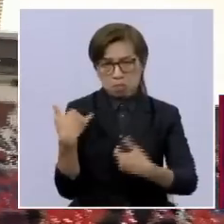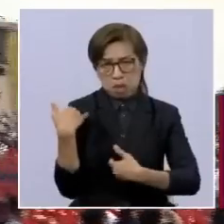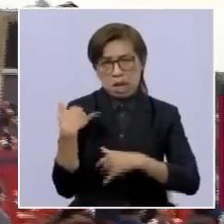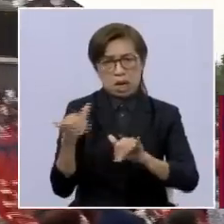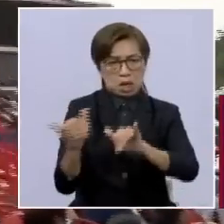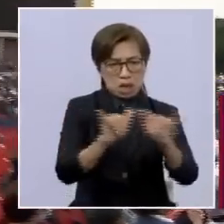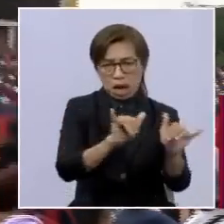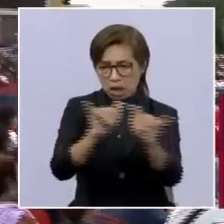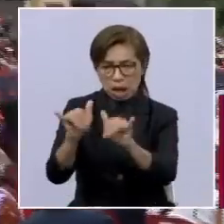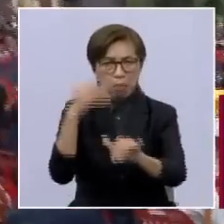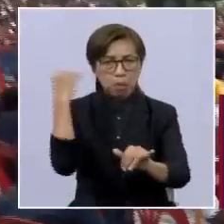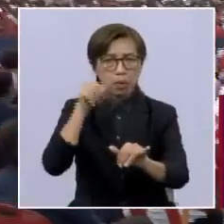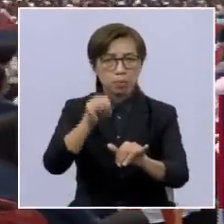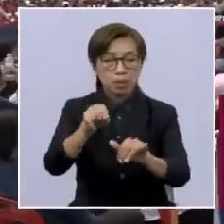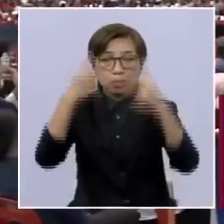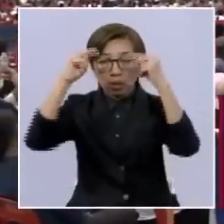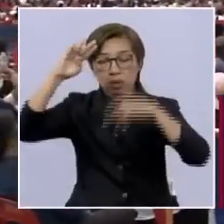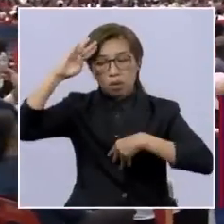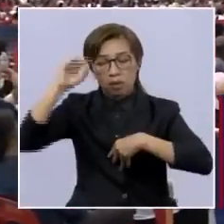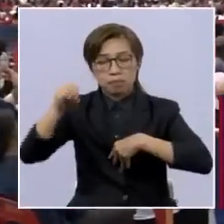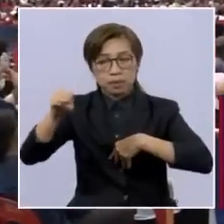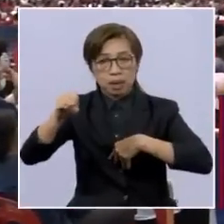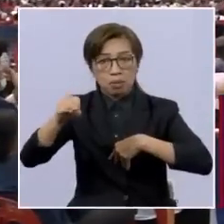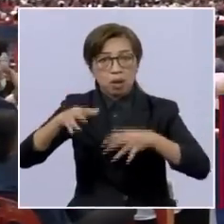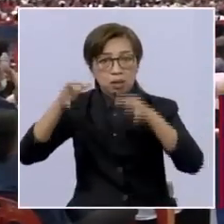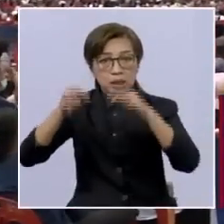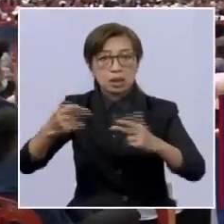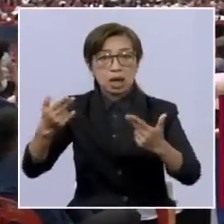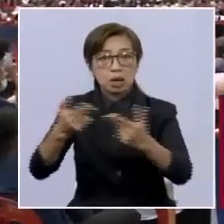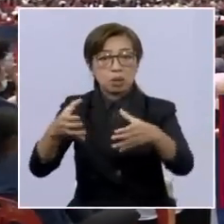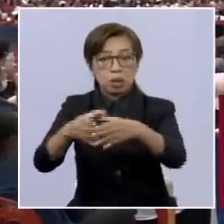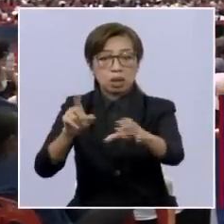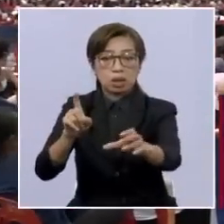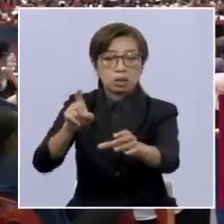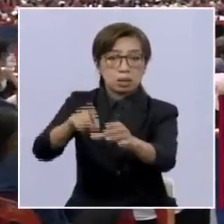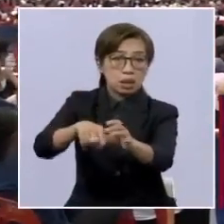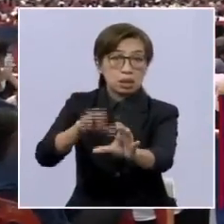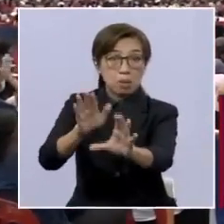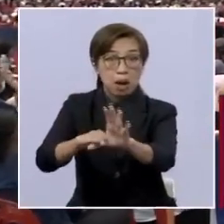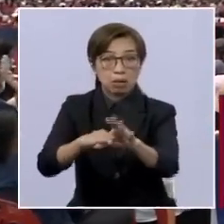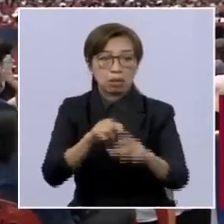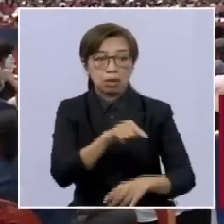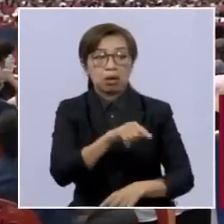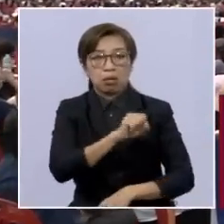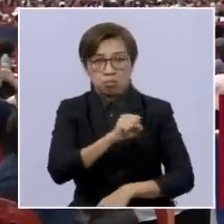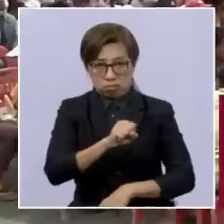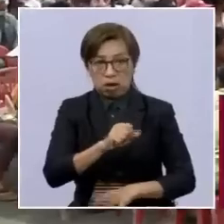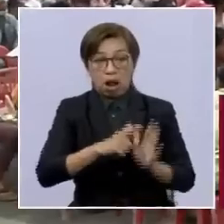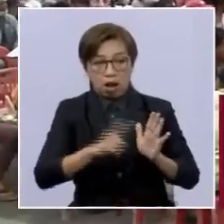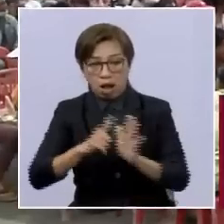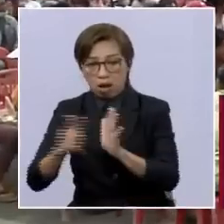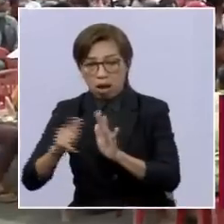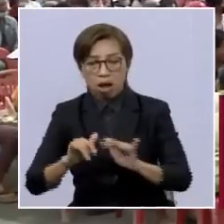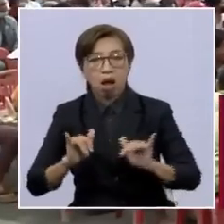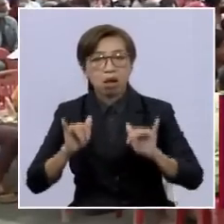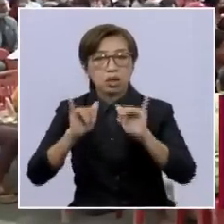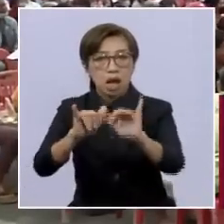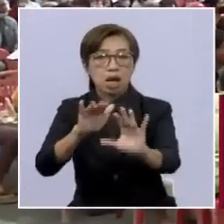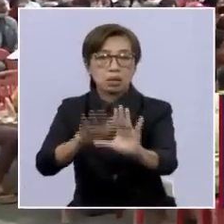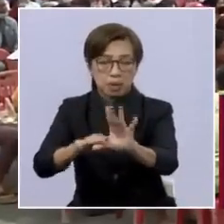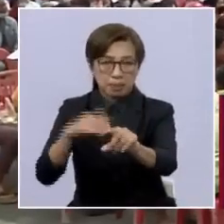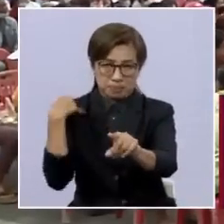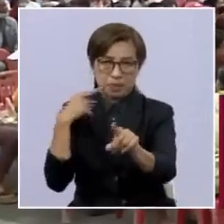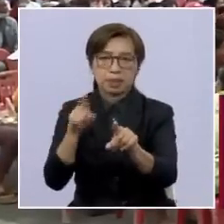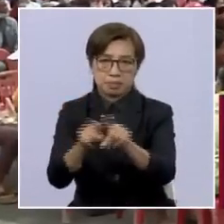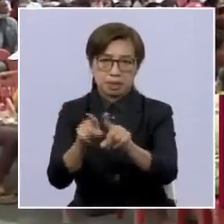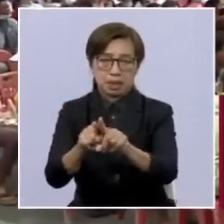แล้วก็พอพลเอกประยุทธ์ตัดสินใจไปร่วมกับรวมไทยสร้างชาติก็เริ่มมีหลายคนเนี่ยได้ย้ายเข้าไปสมทบขณะเดียวกันก็เห็นได้